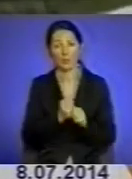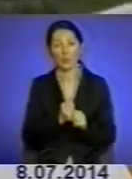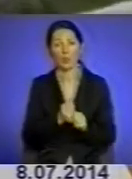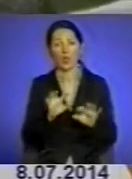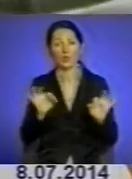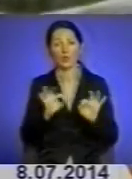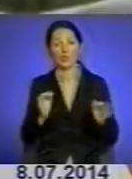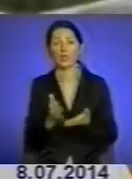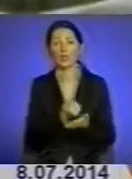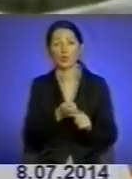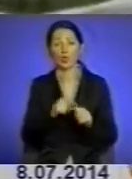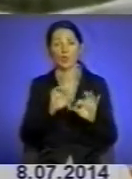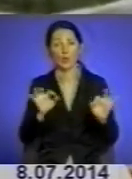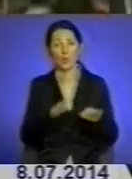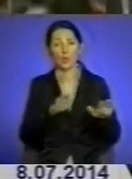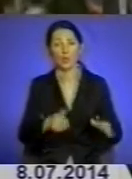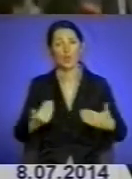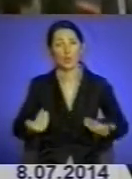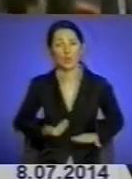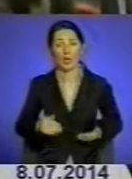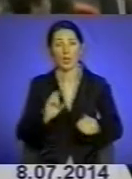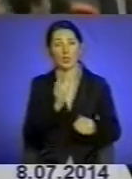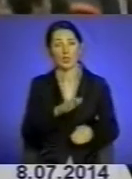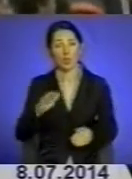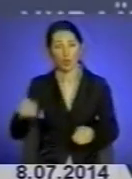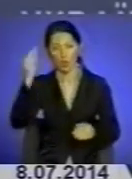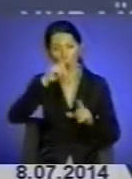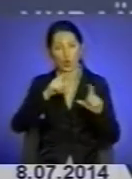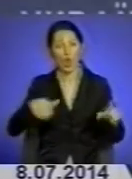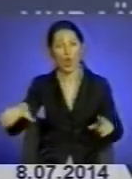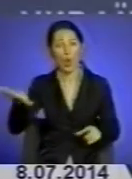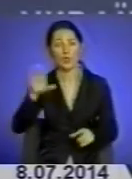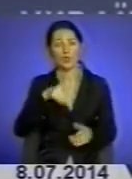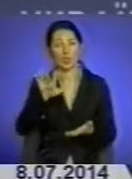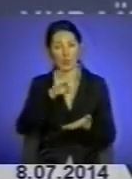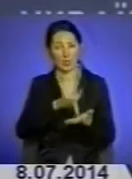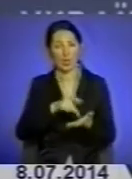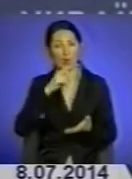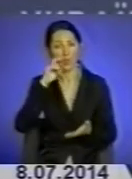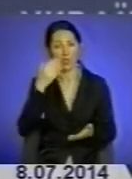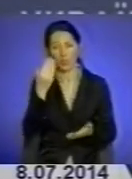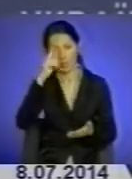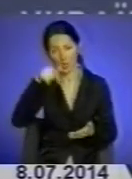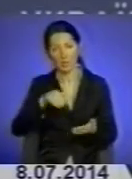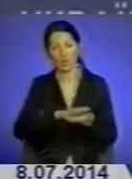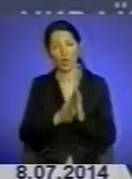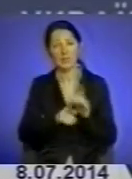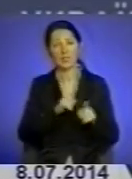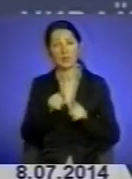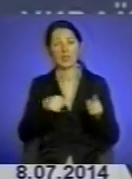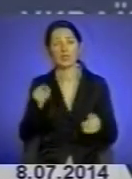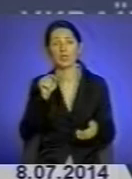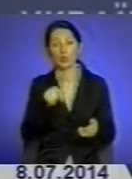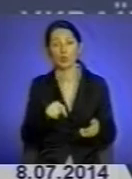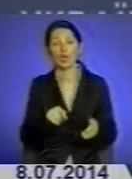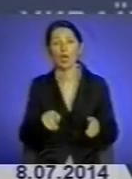інформуватиме про місця проживання, садочки, школи у всіх областях України. Ви знаєте, що ситуація змінилась з точки зору переміщення